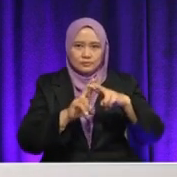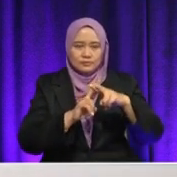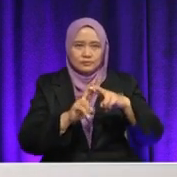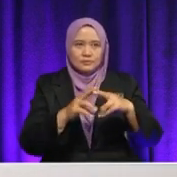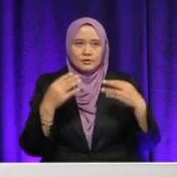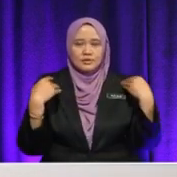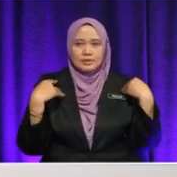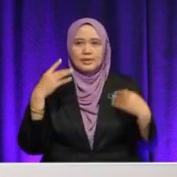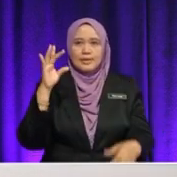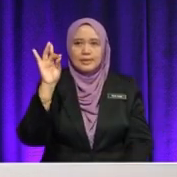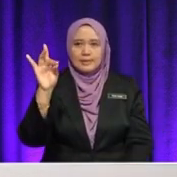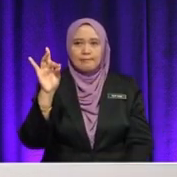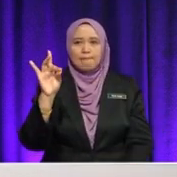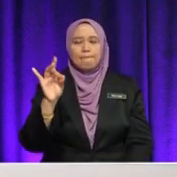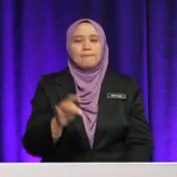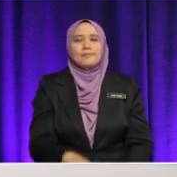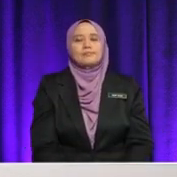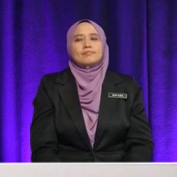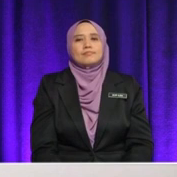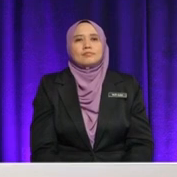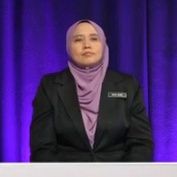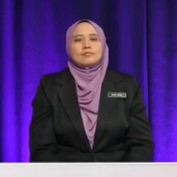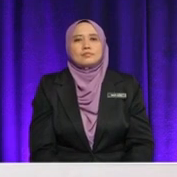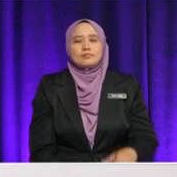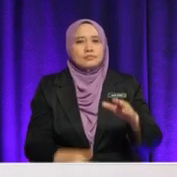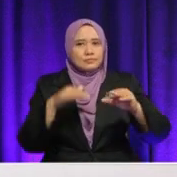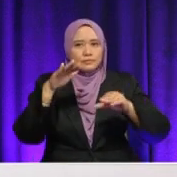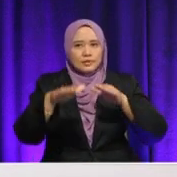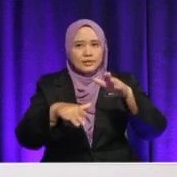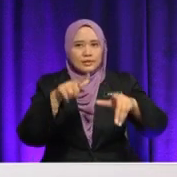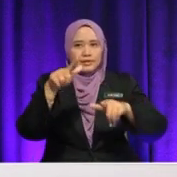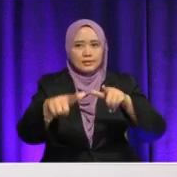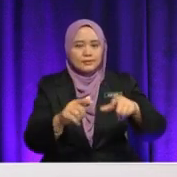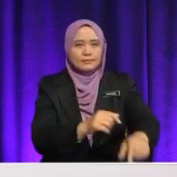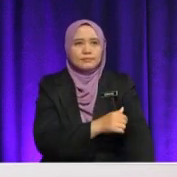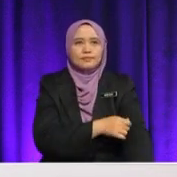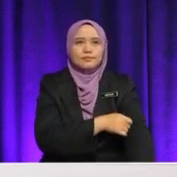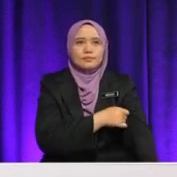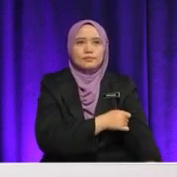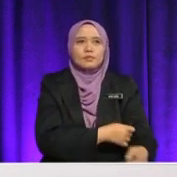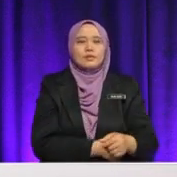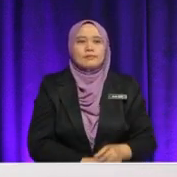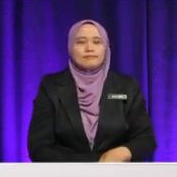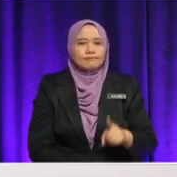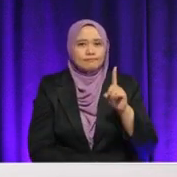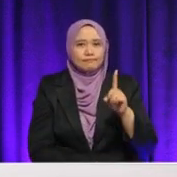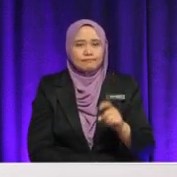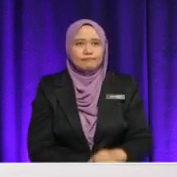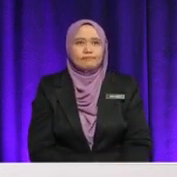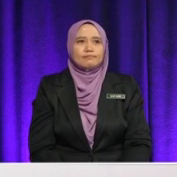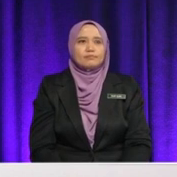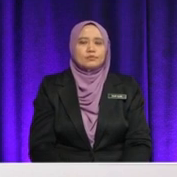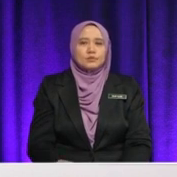fun tahap dan proses penaraya majelis bernapas ketua 1955 yang pertama suruhanjaya penentuan sempadan